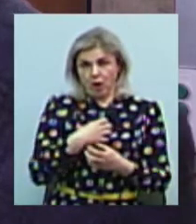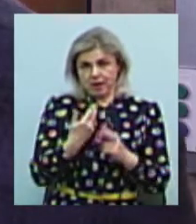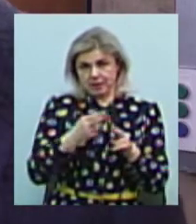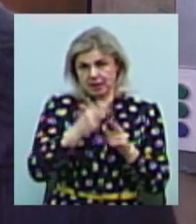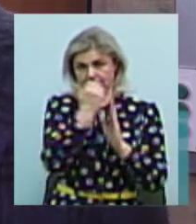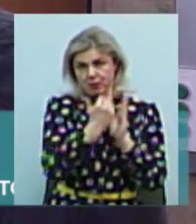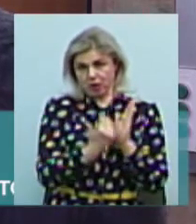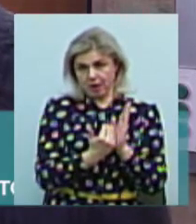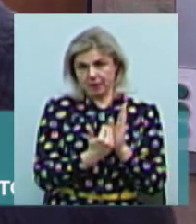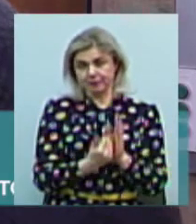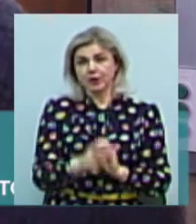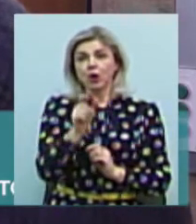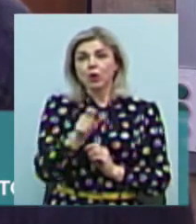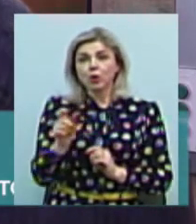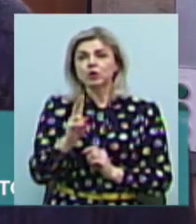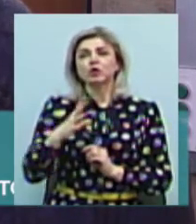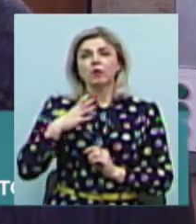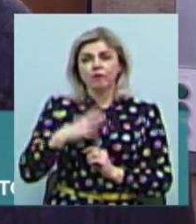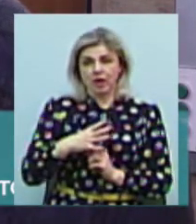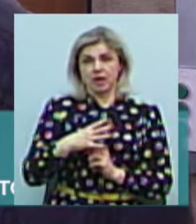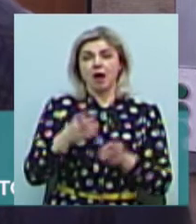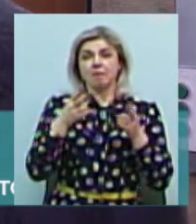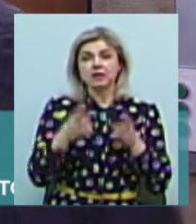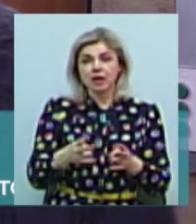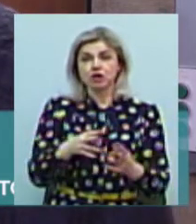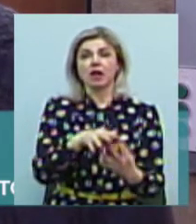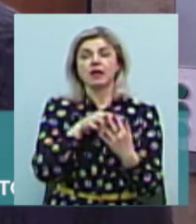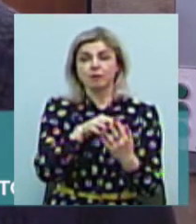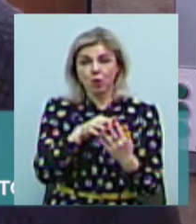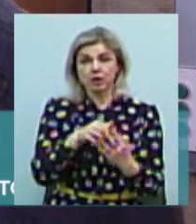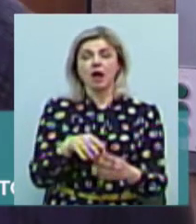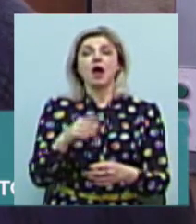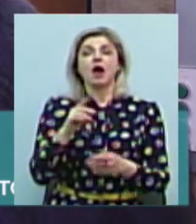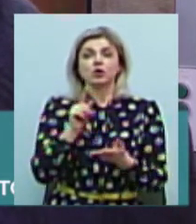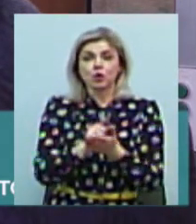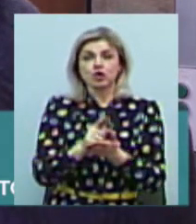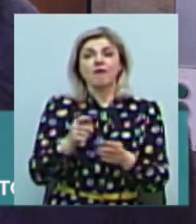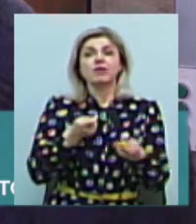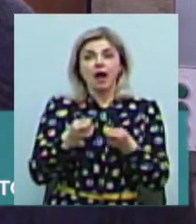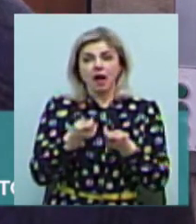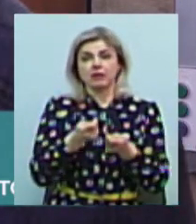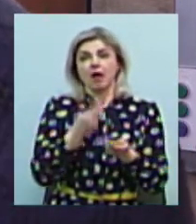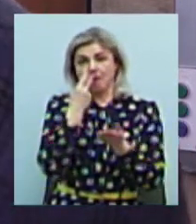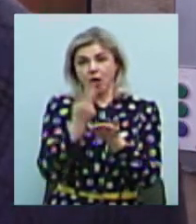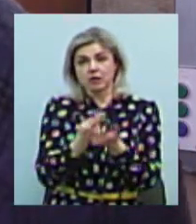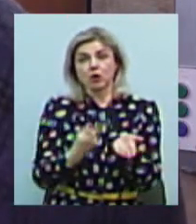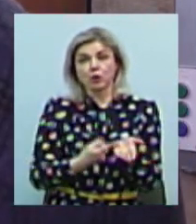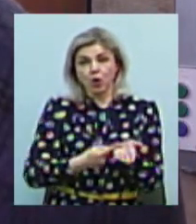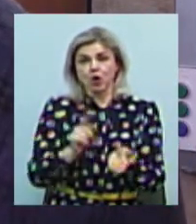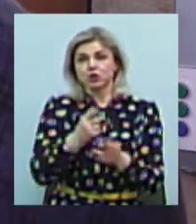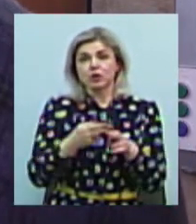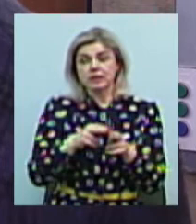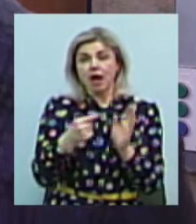які постраждали внаслідок збройної агресії, ми повинні надати владі докази, що ця програма є